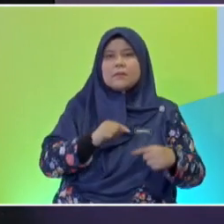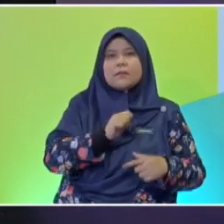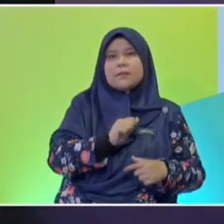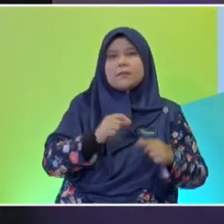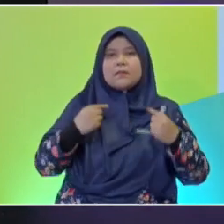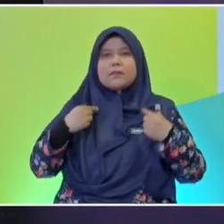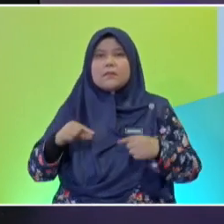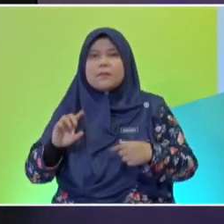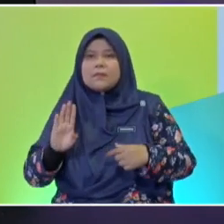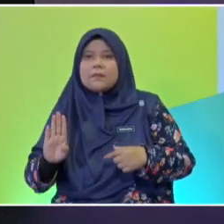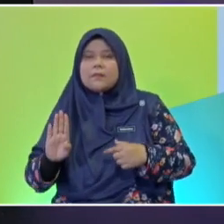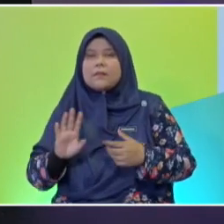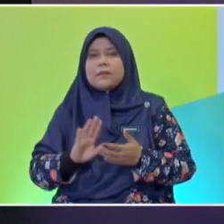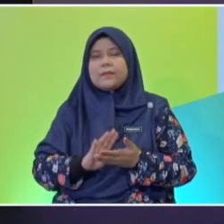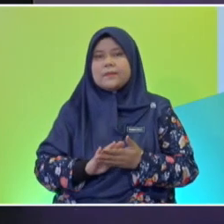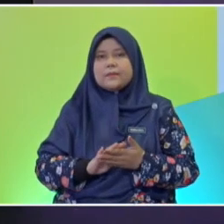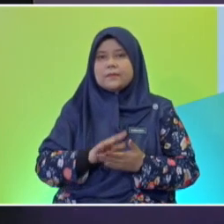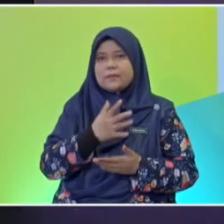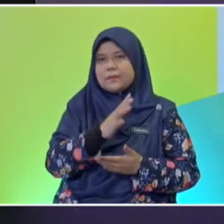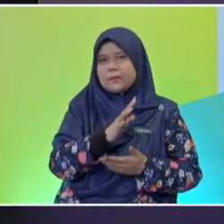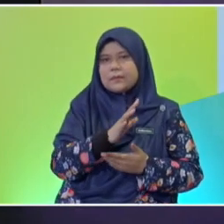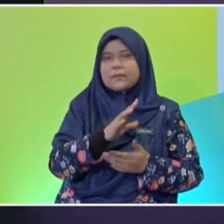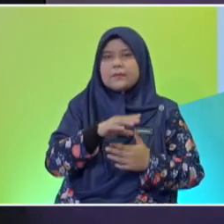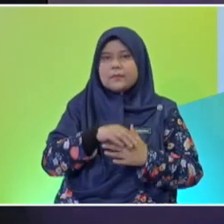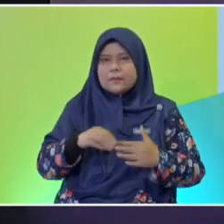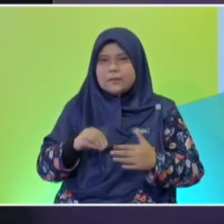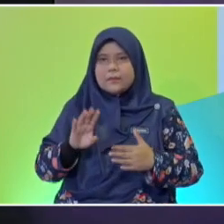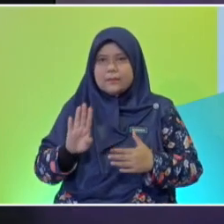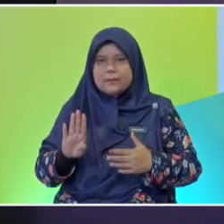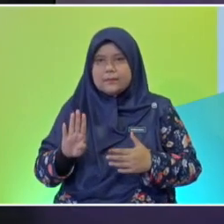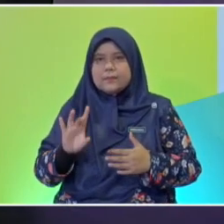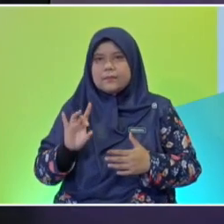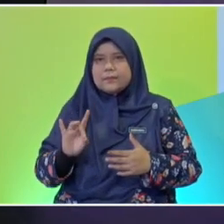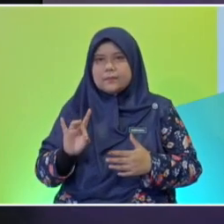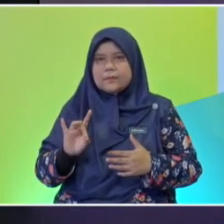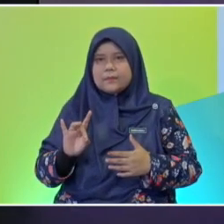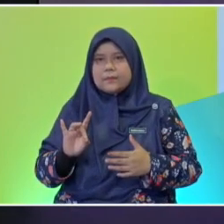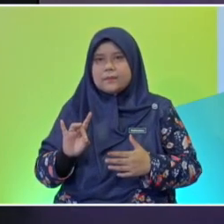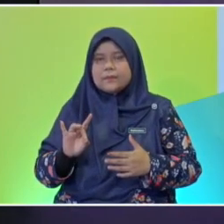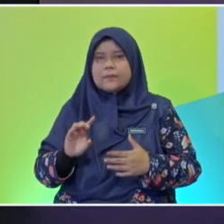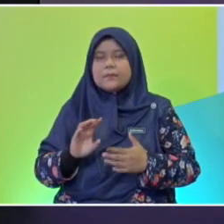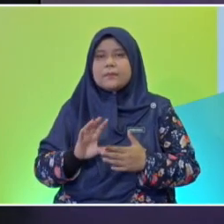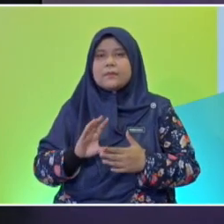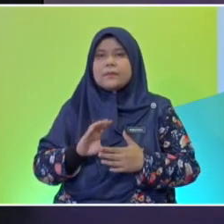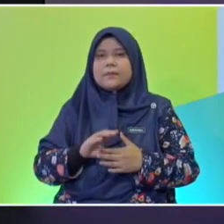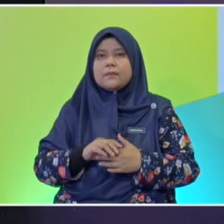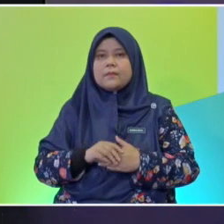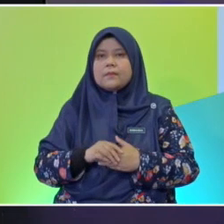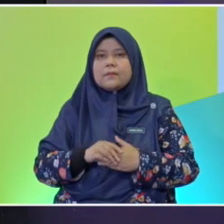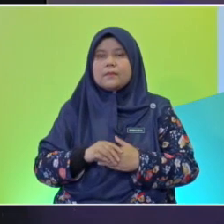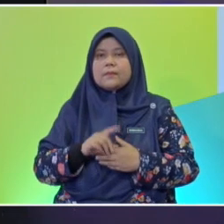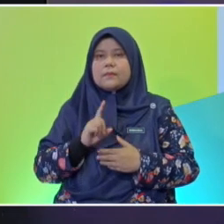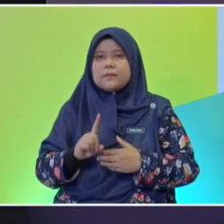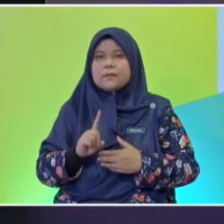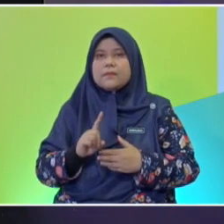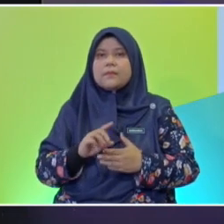15 Ringgit per kg gerai ini kita ada 800 gram eh satu pakai